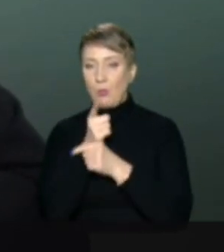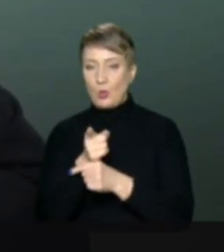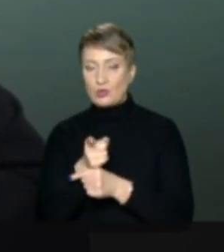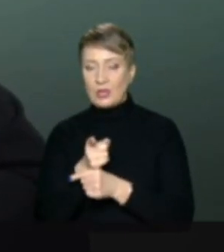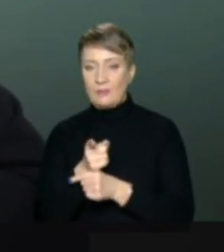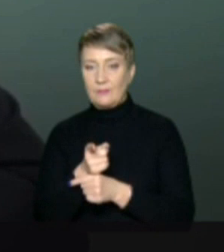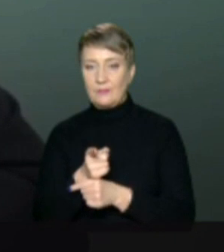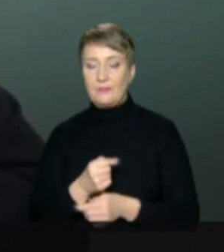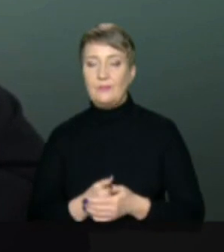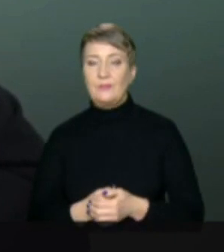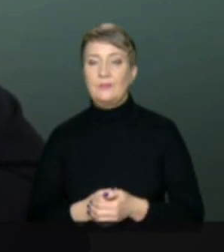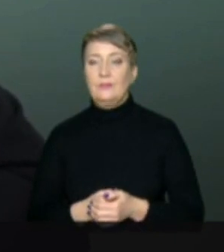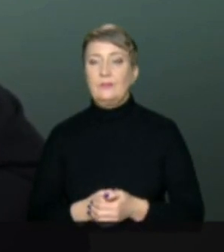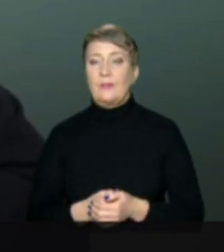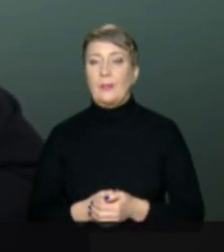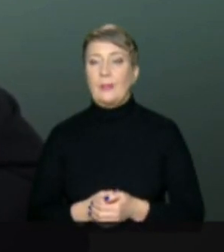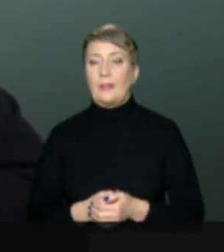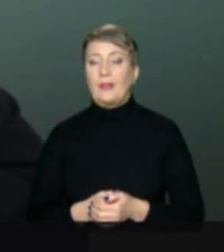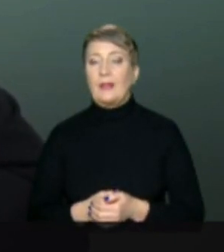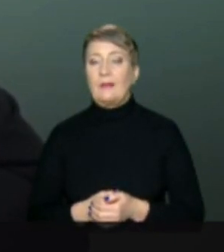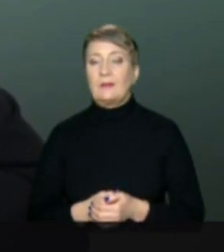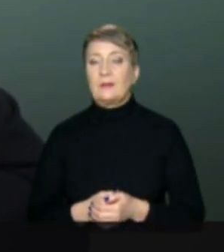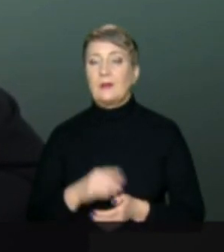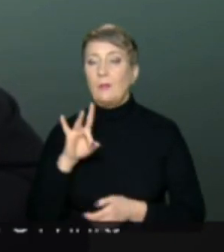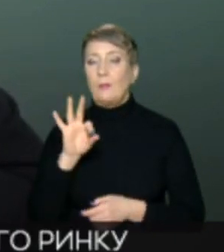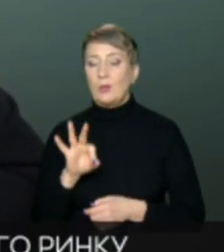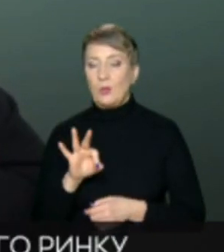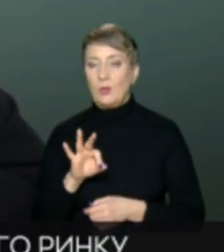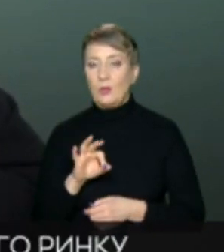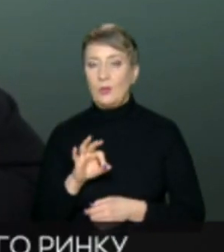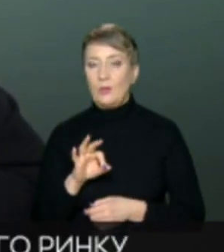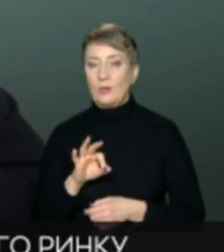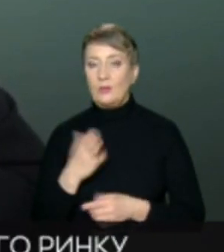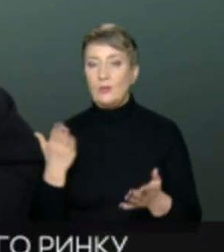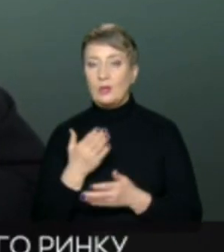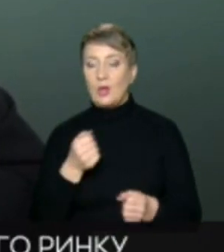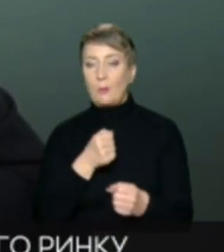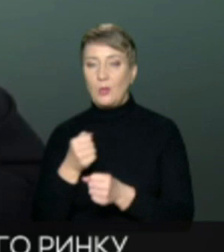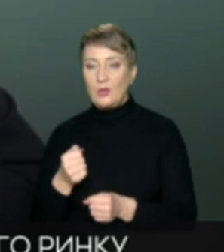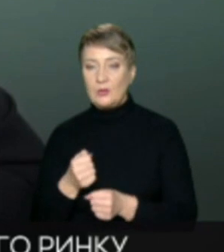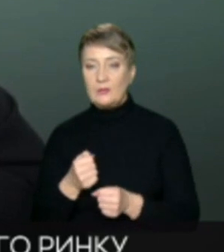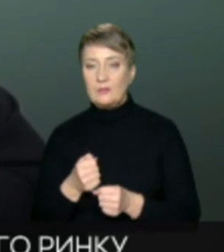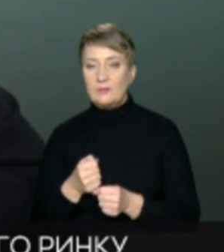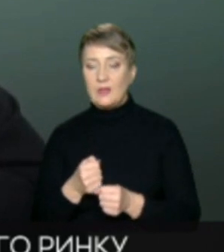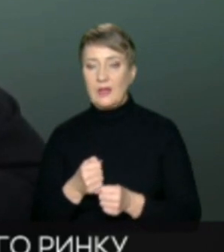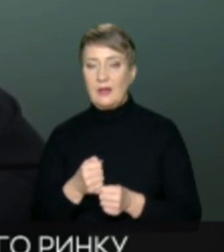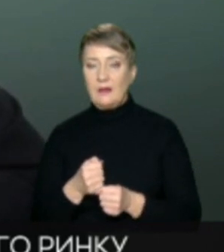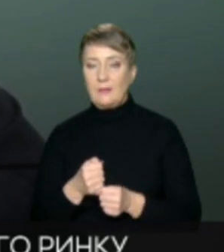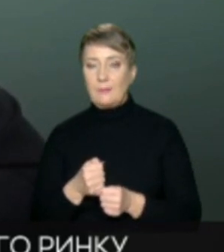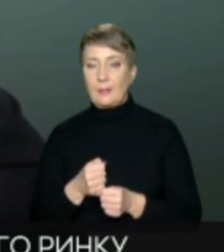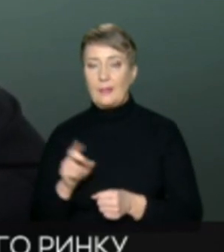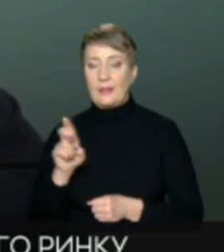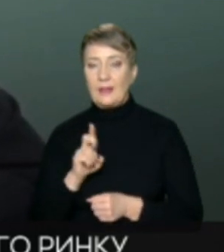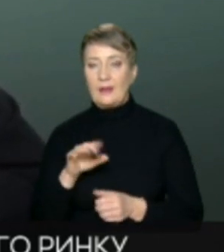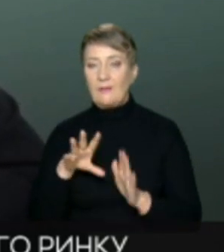БТР, получается, а БМП. Так вот, про Брэдли, у которых пулеметы, то есть они, соответственно, не БМП, а